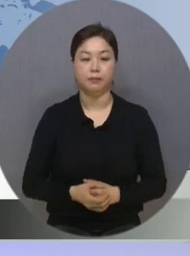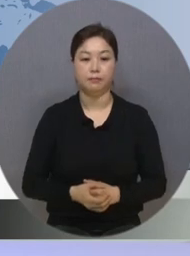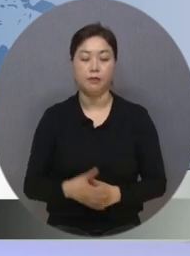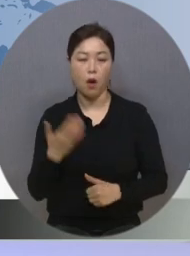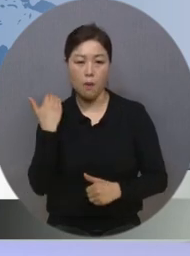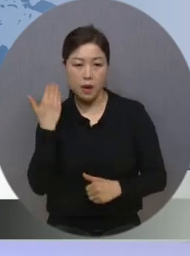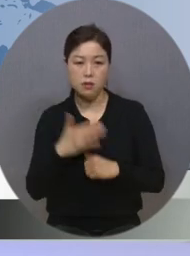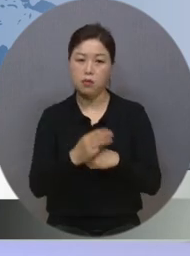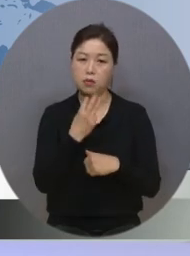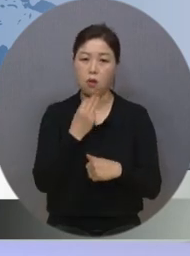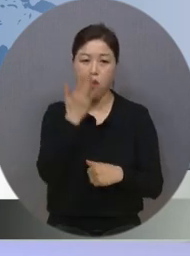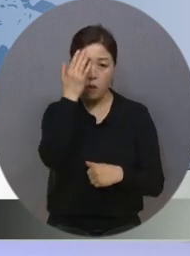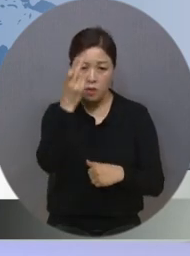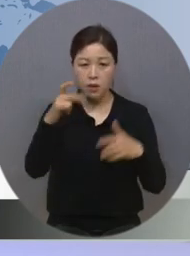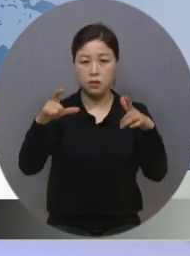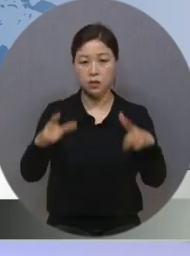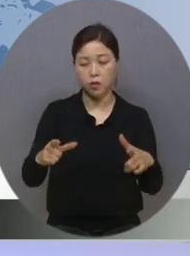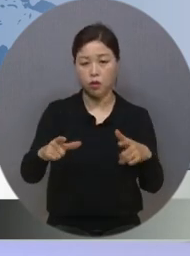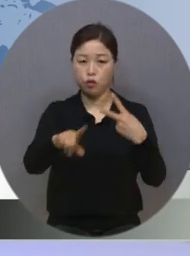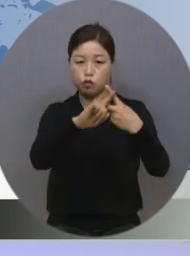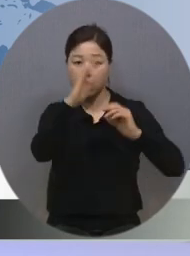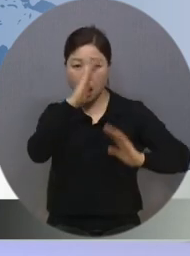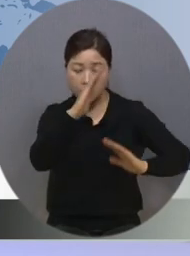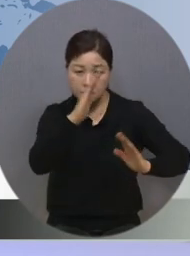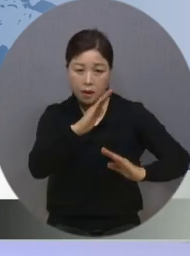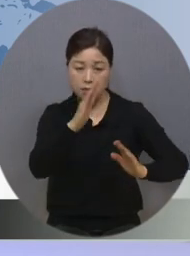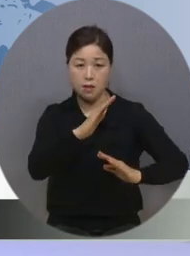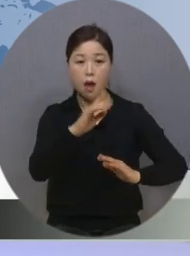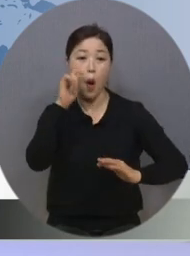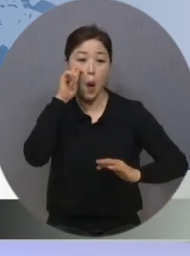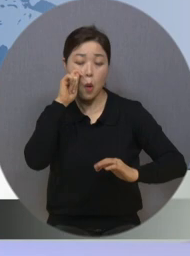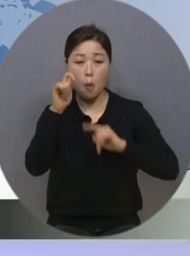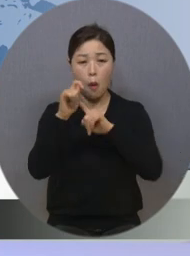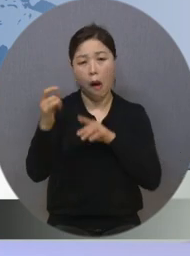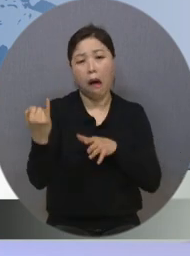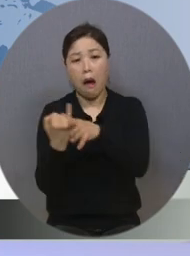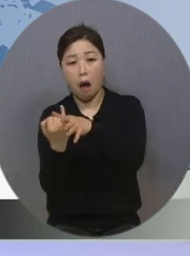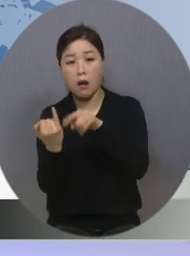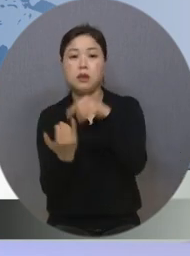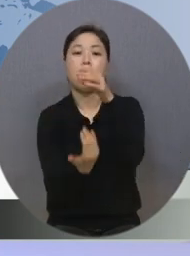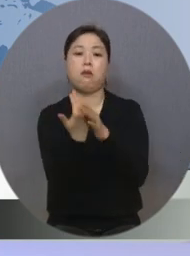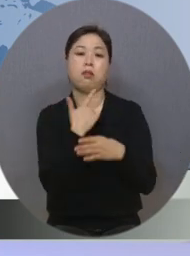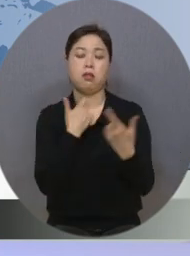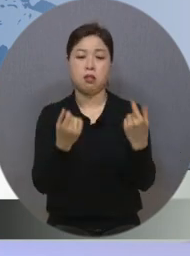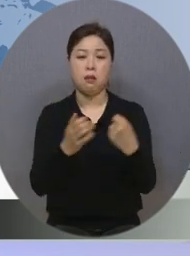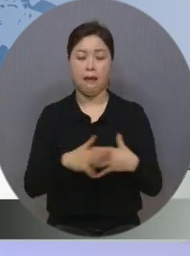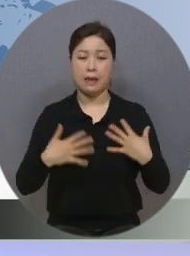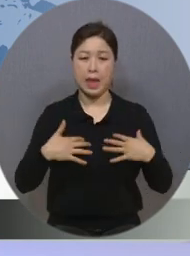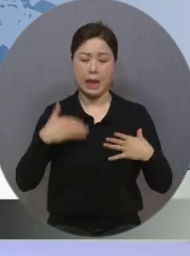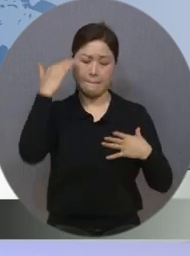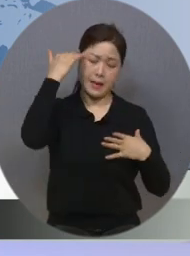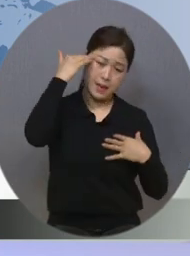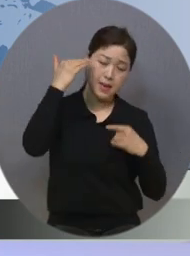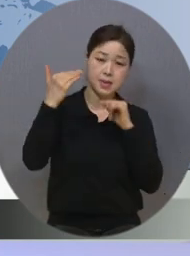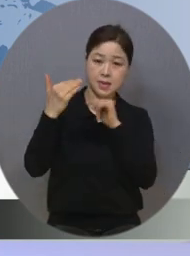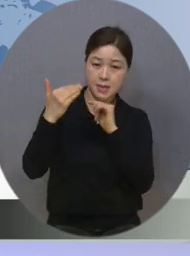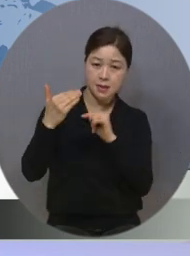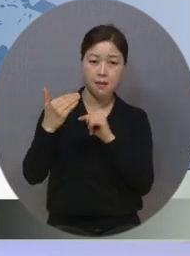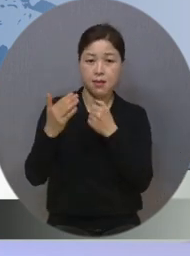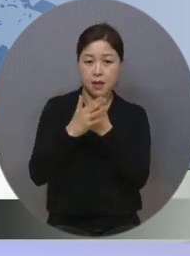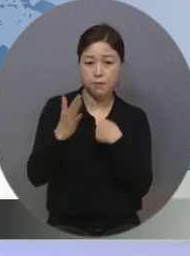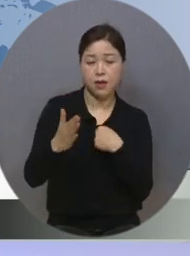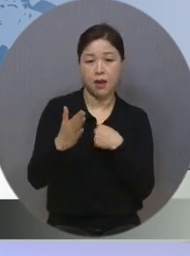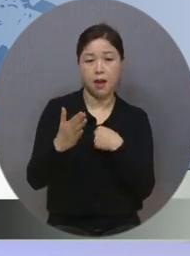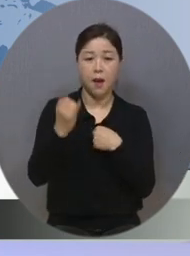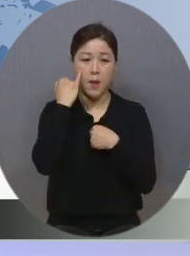얼마 전 서울 용산구에서 한 중학생이 고모를 살해하는 사건이 있었습니다. 게임을 못하게 한다는 이유로 고모와